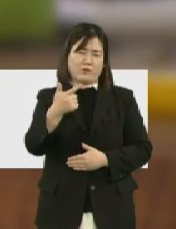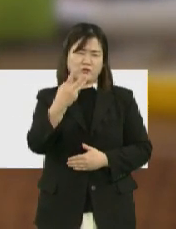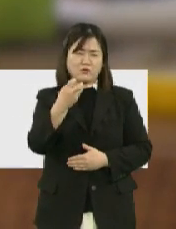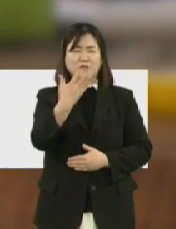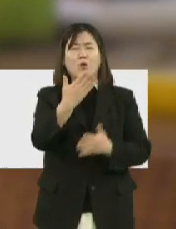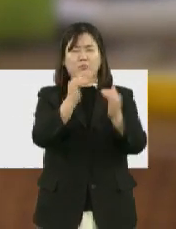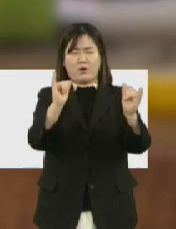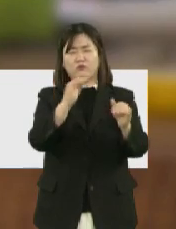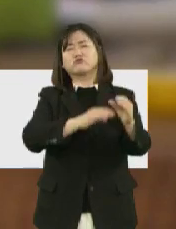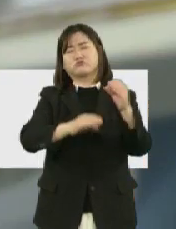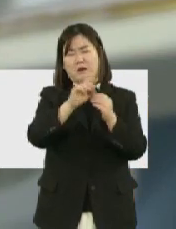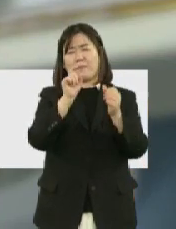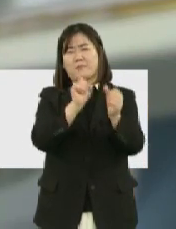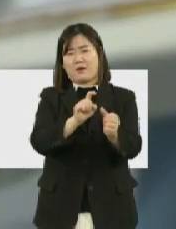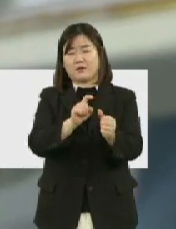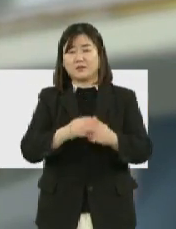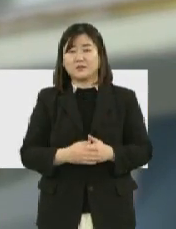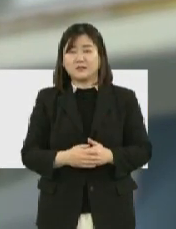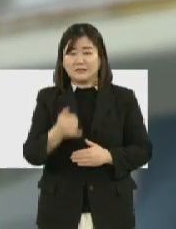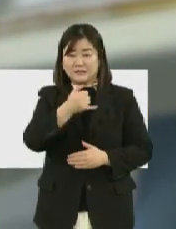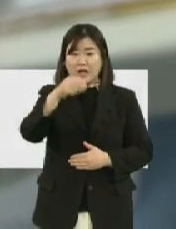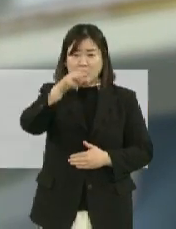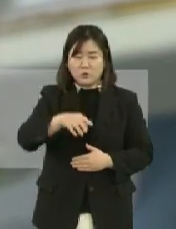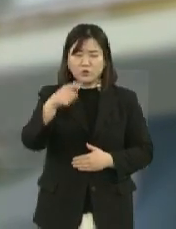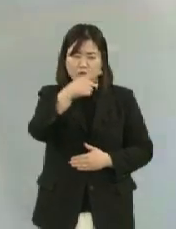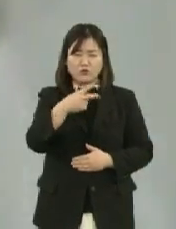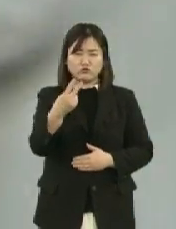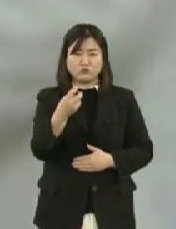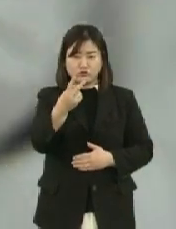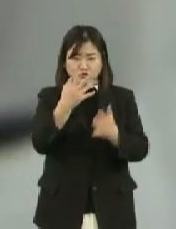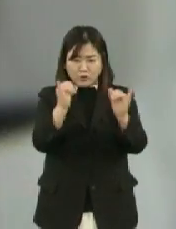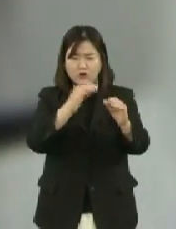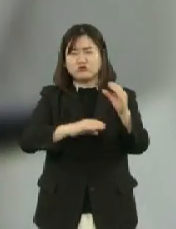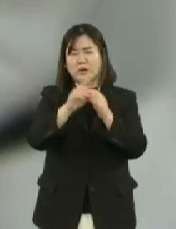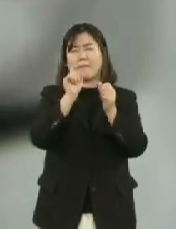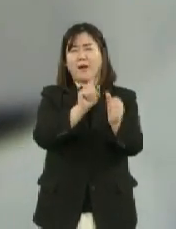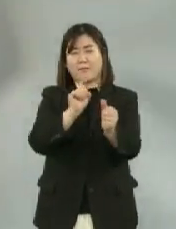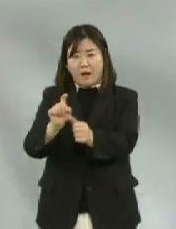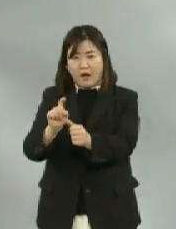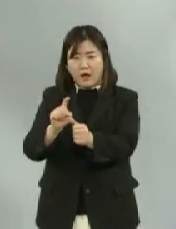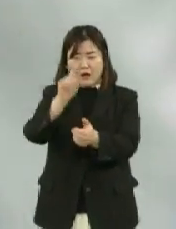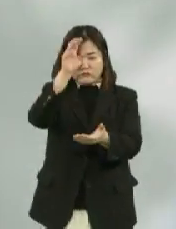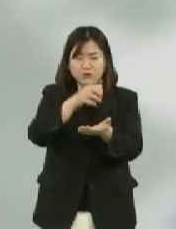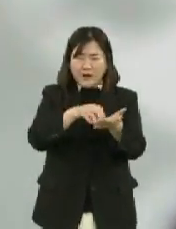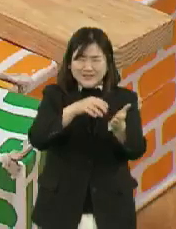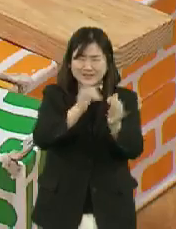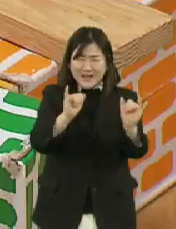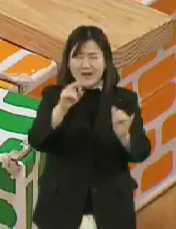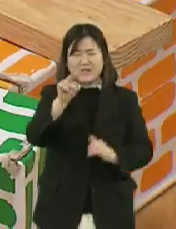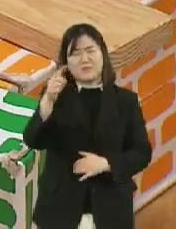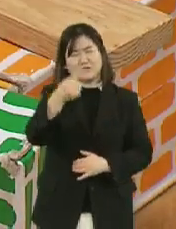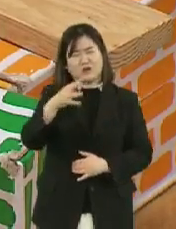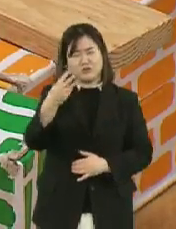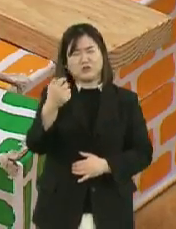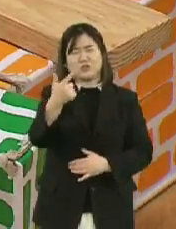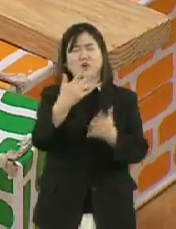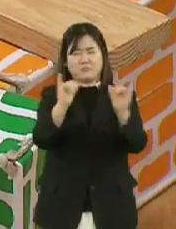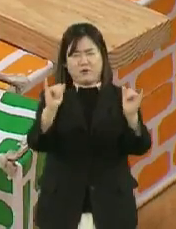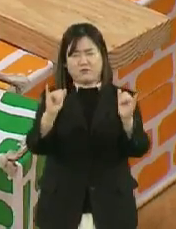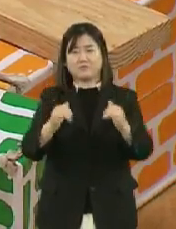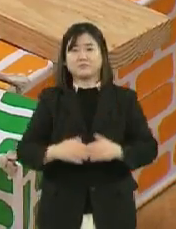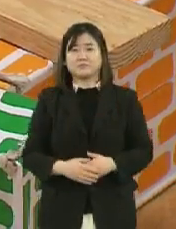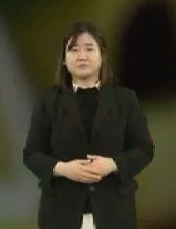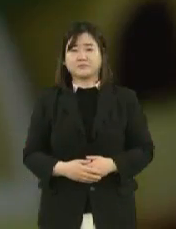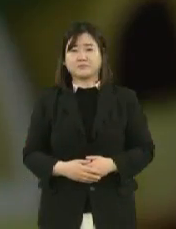서는 9명이 추가됐습니다 세종은 천 22명이 추가 확진 되면서 누적 확진 제가 21,000 36명이